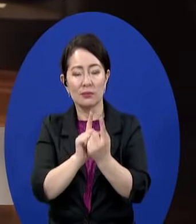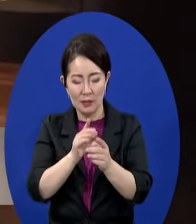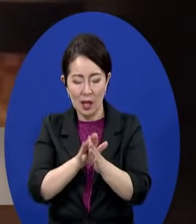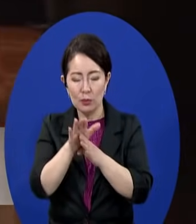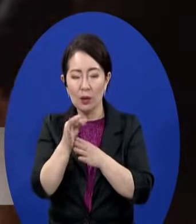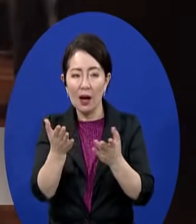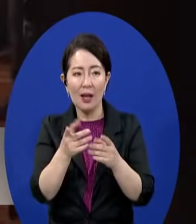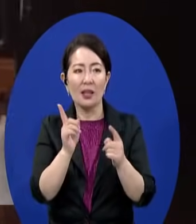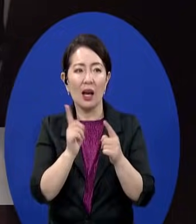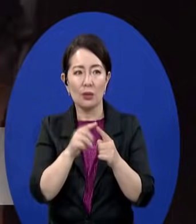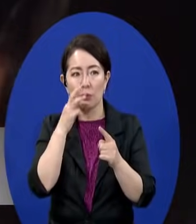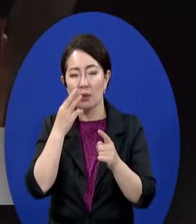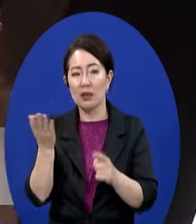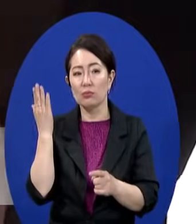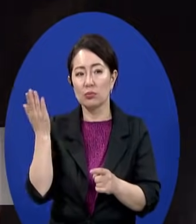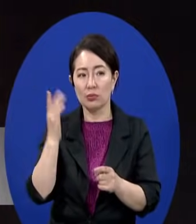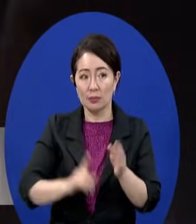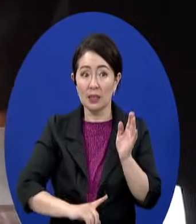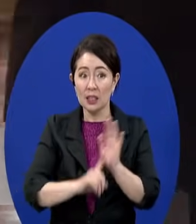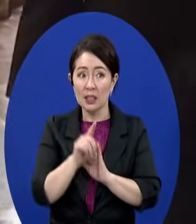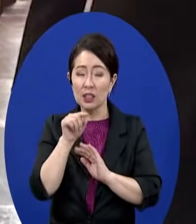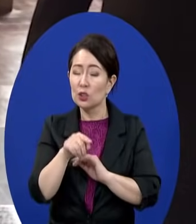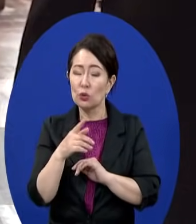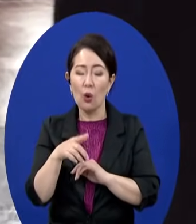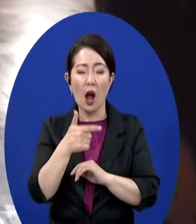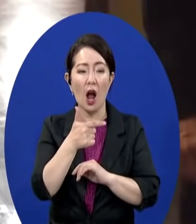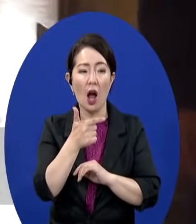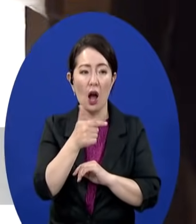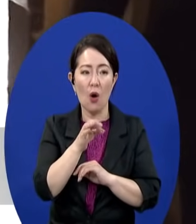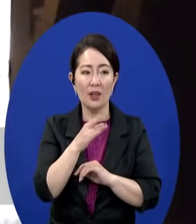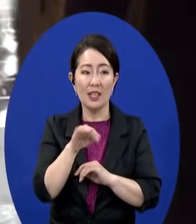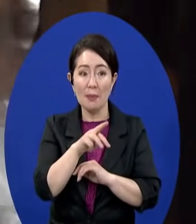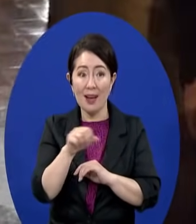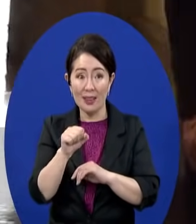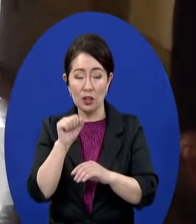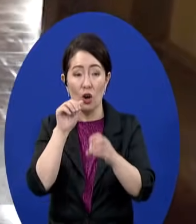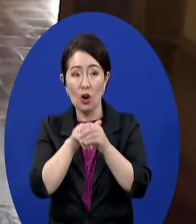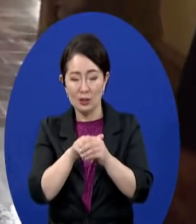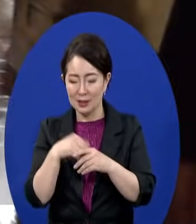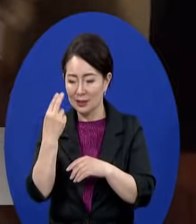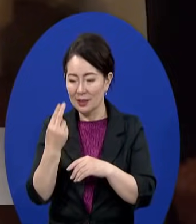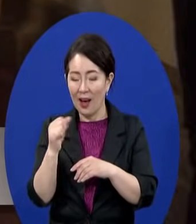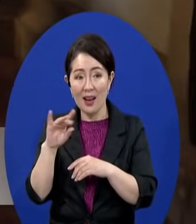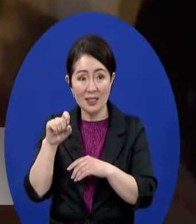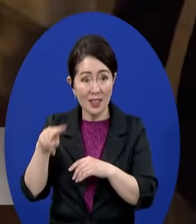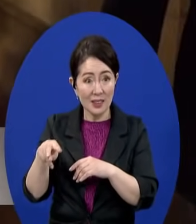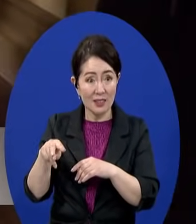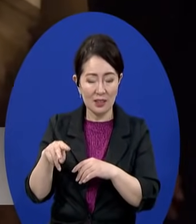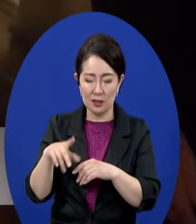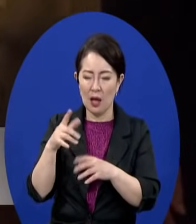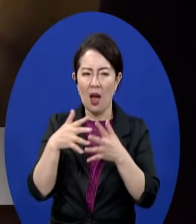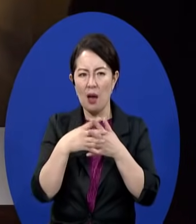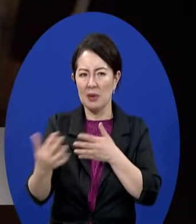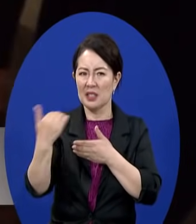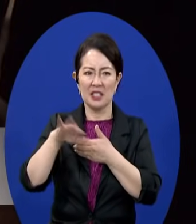айлчлалаа хатуухан мэдэгдлээр эхлүүлсэн байна. Тэрээр Гватемалад хийсэн айлчлалынхаа үеэр цагаачтыг Америкийн нэгдсэн улс руу